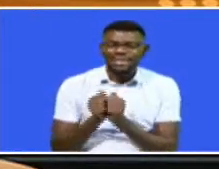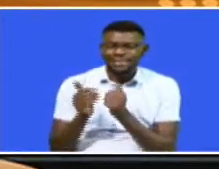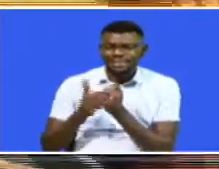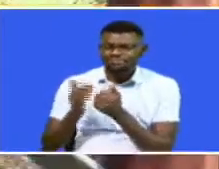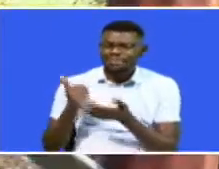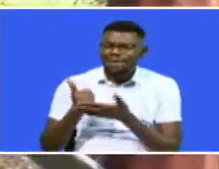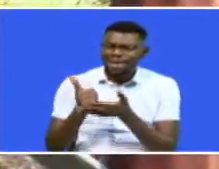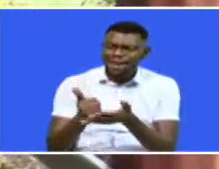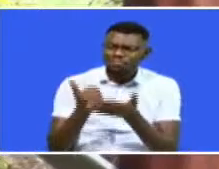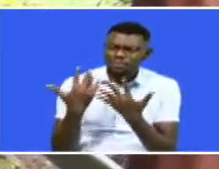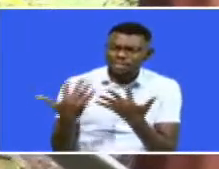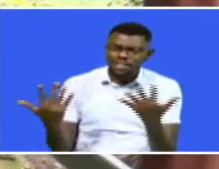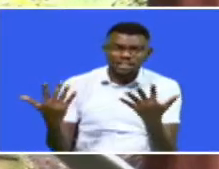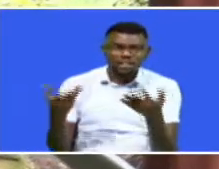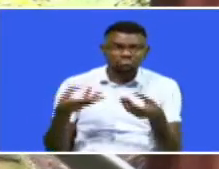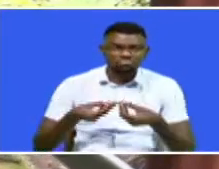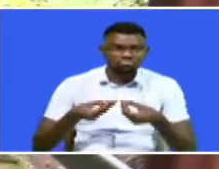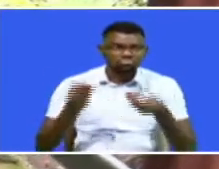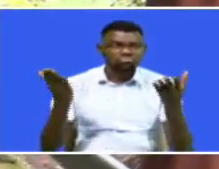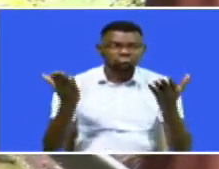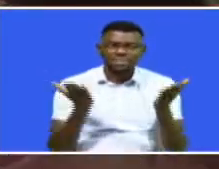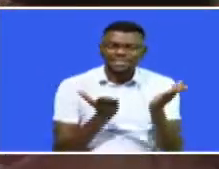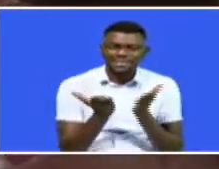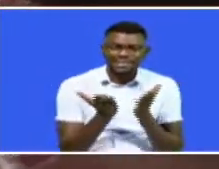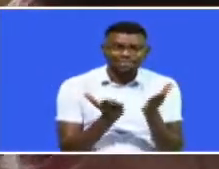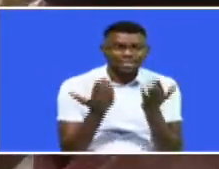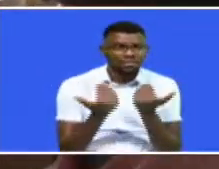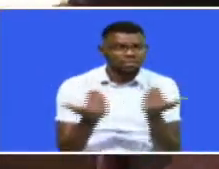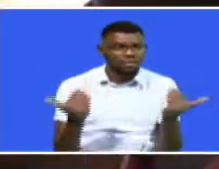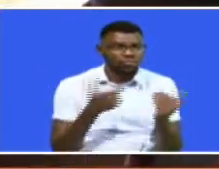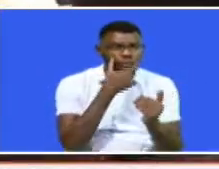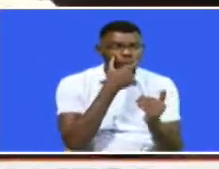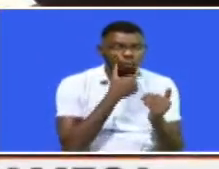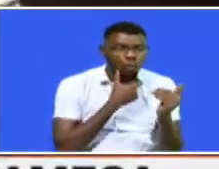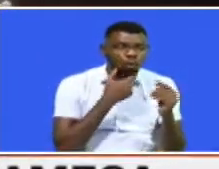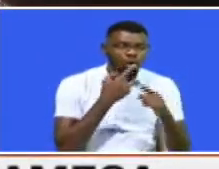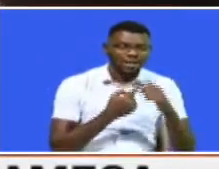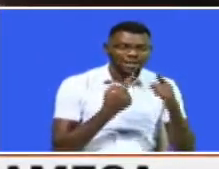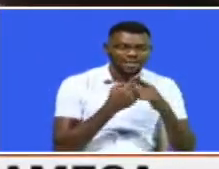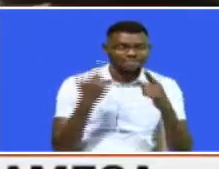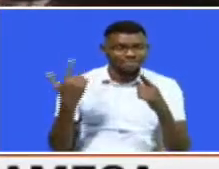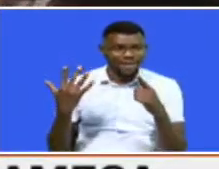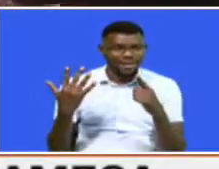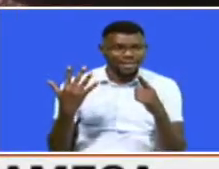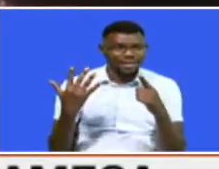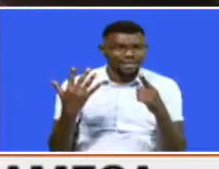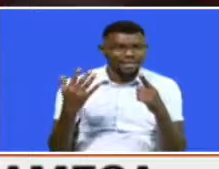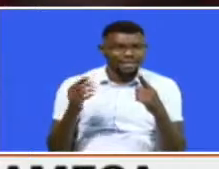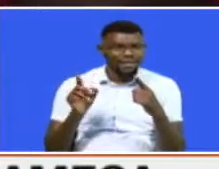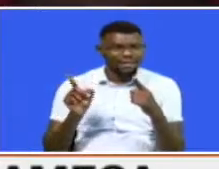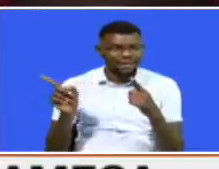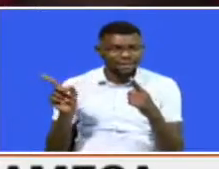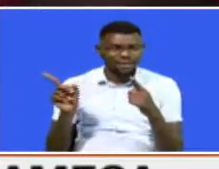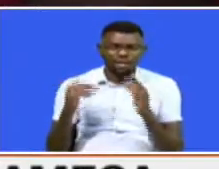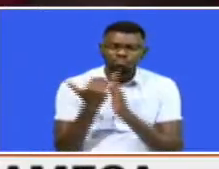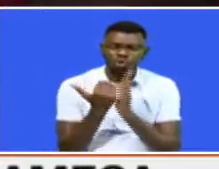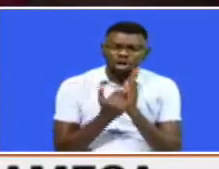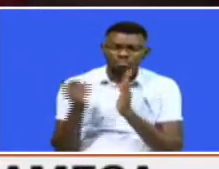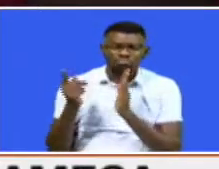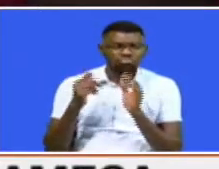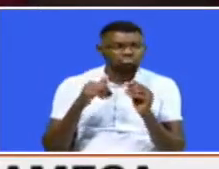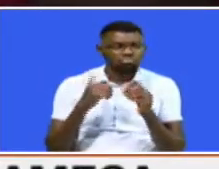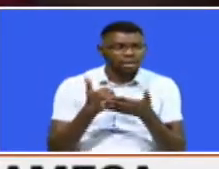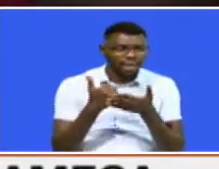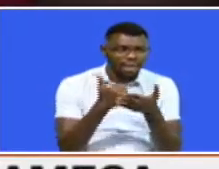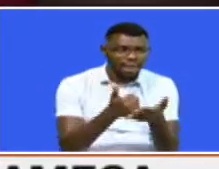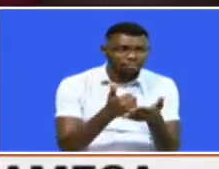vifaa zitakazoimarisha utoaji wa huduma kwa watoto walio chini wa miaka 5. Tipsi ni mwongozo ambao unaifanya